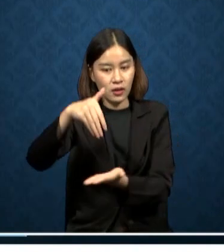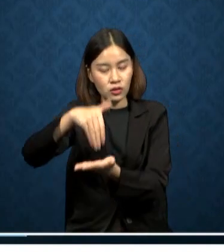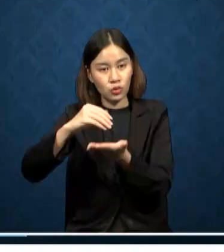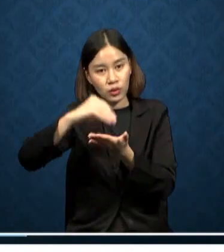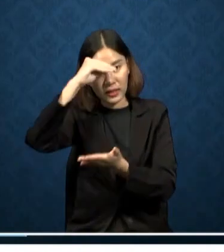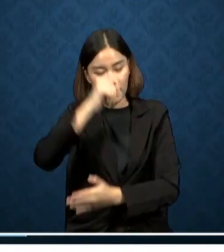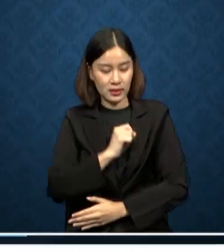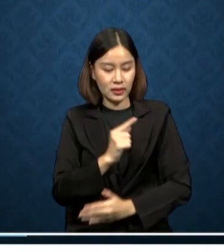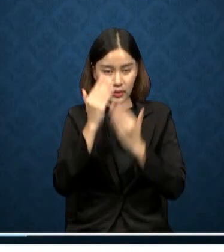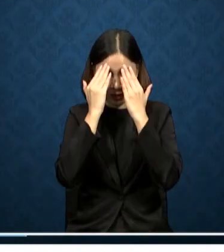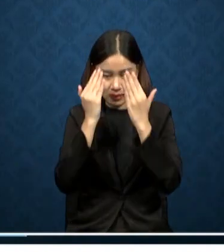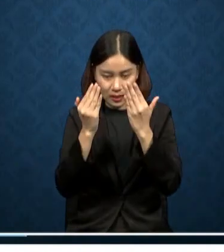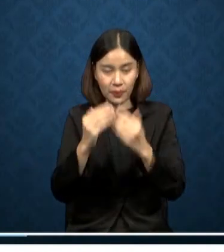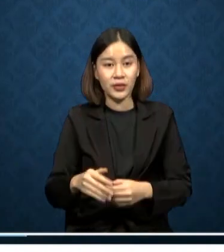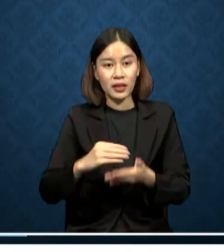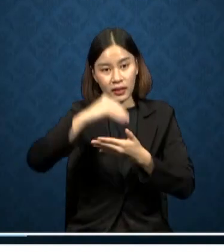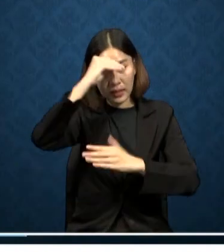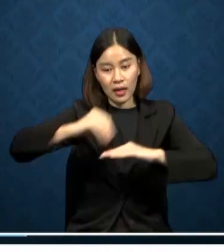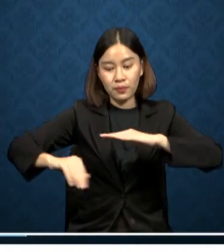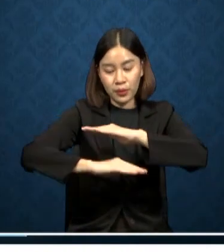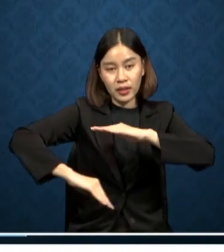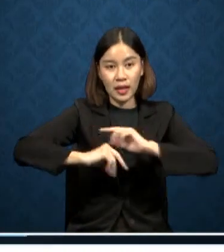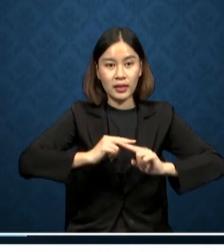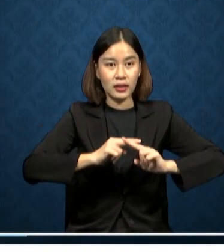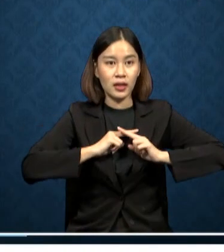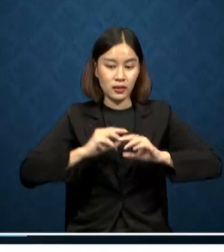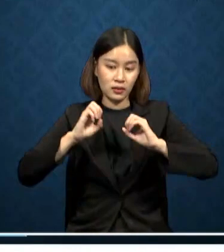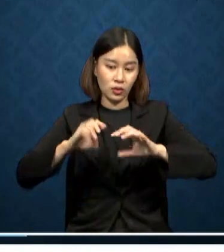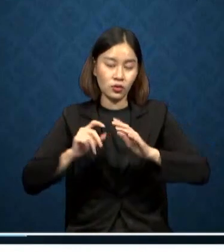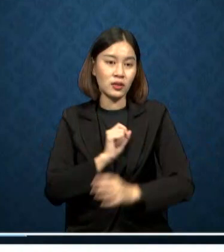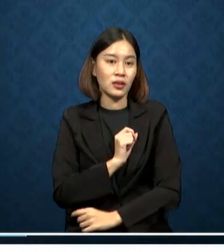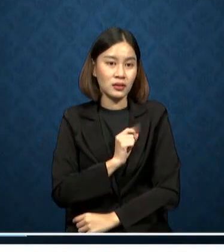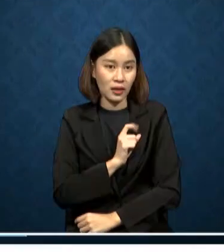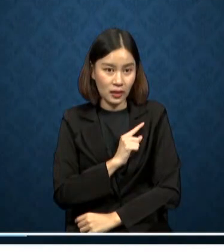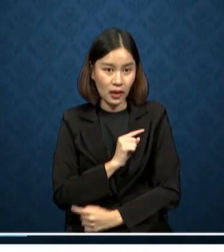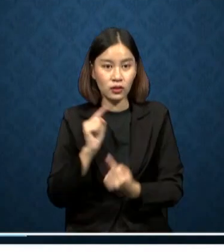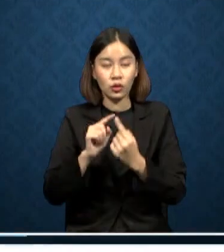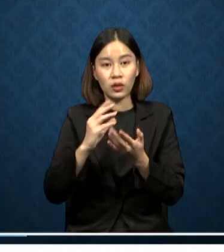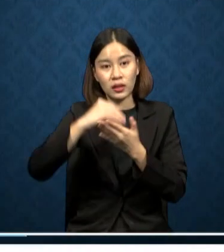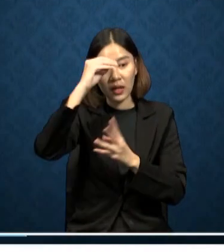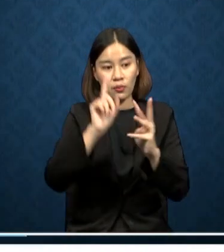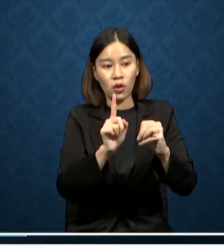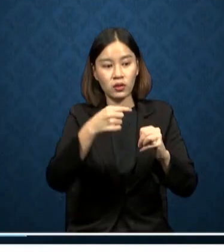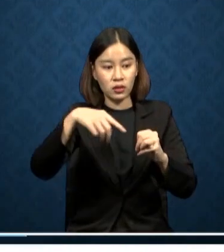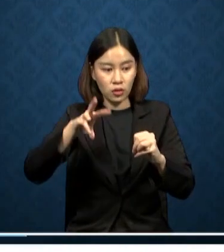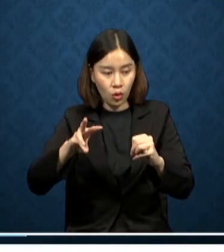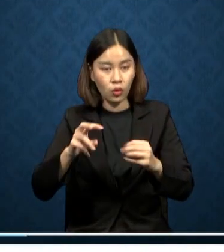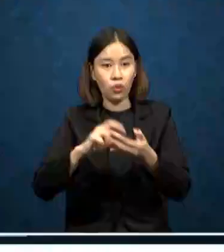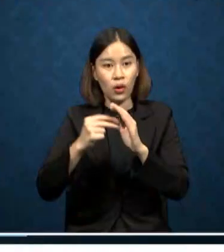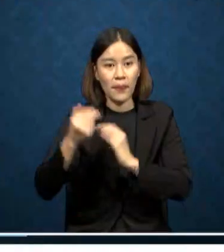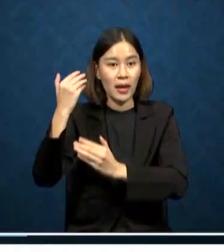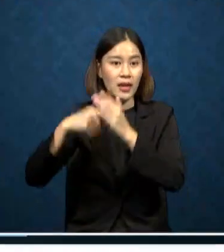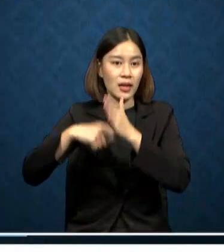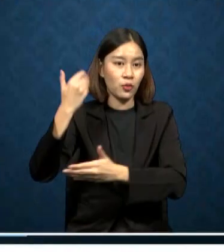ยิตการศึกษาคม้นฐานในโรงเรีนเอกชนสอสสันาในระดัมติยมยงคงใช้เงื่อนไขปราศาต